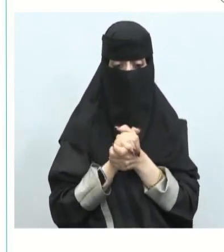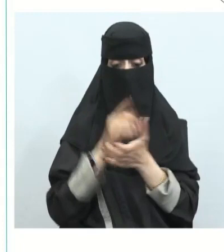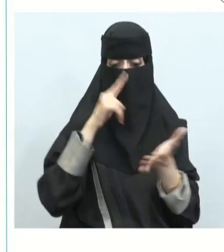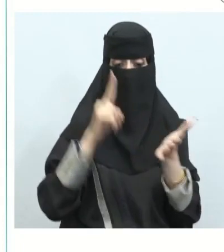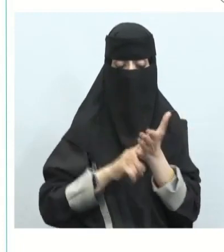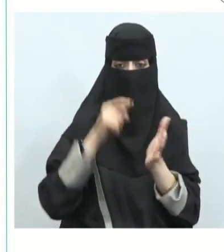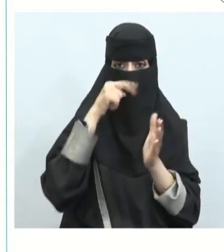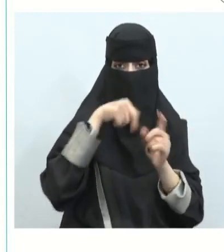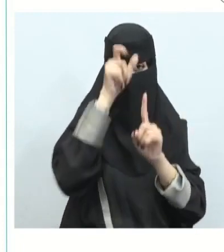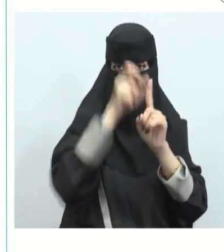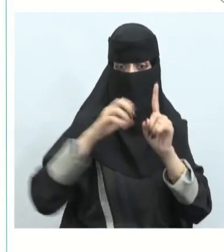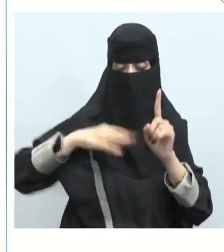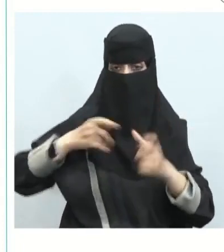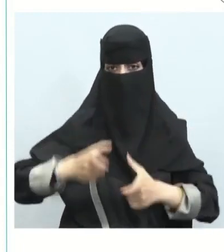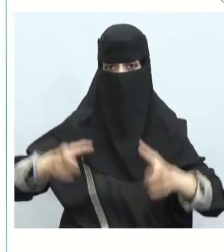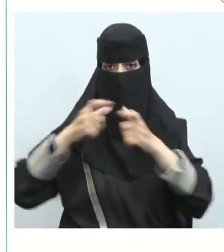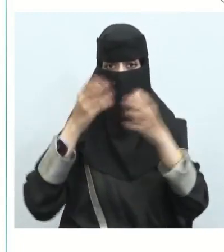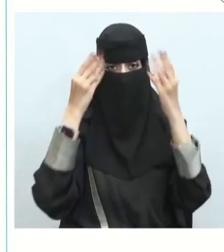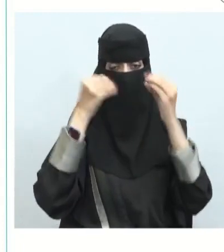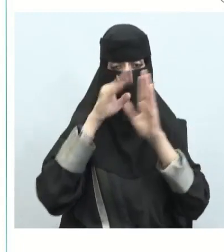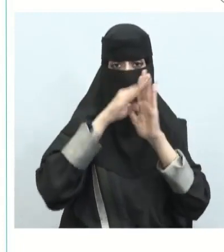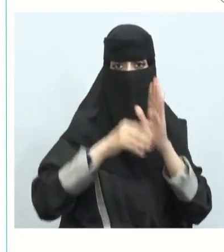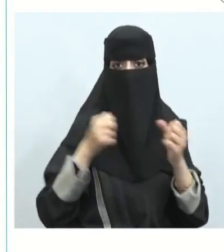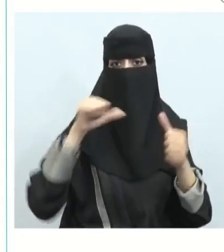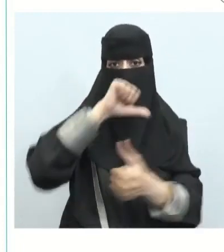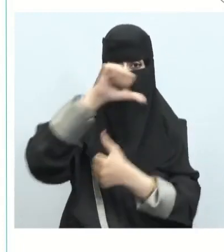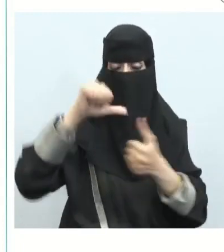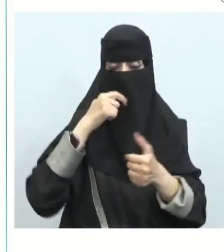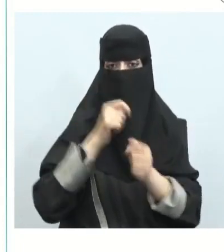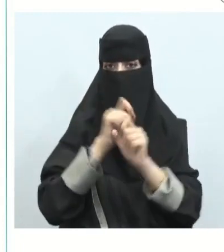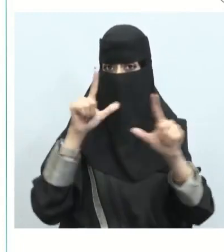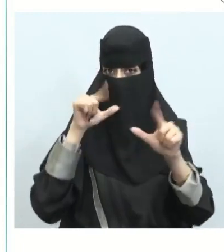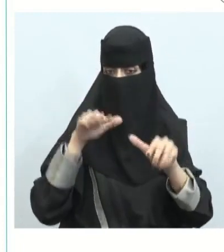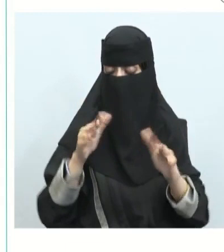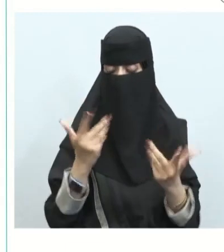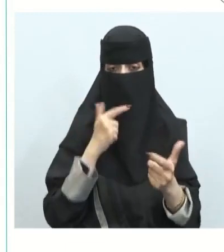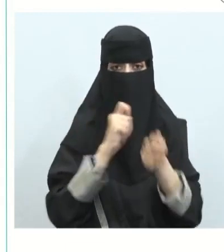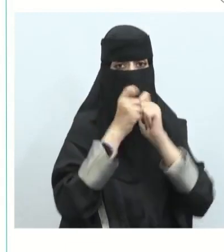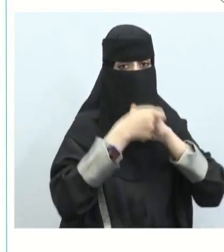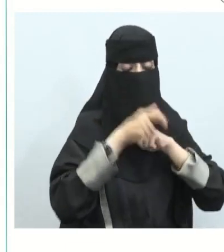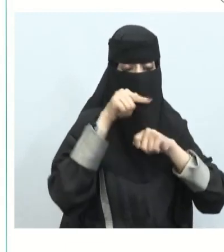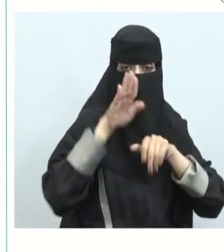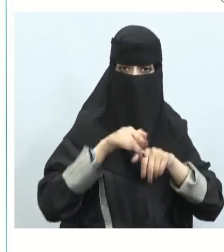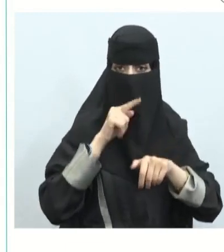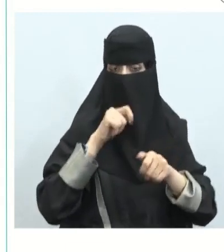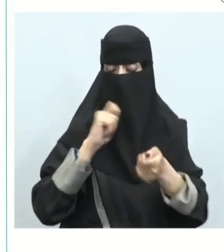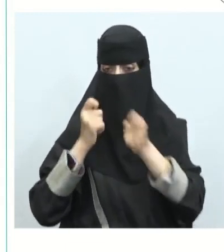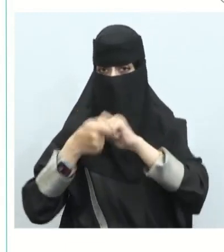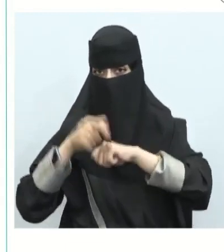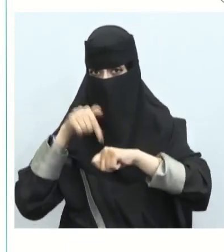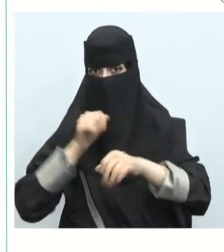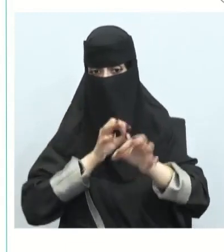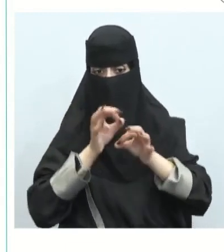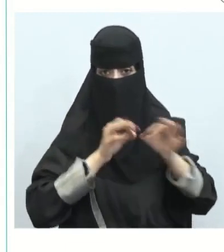يجب ان يعقد المديرون اجتماعات تثقيفيه برامج تدريبيه وضح لهم التغيير اذا حينما نغير من